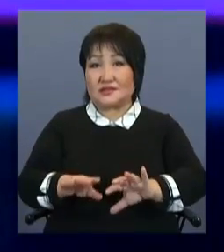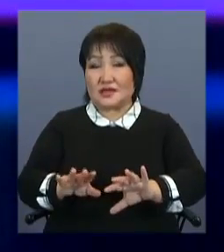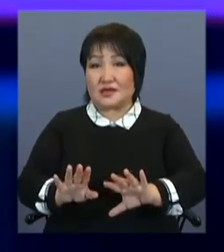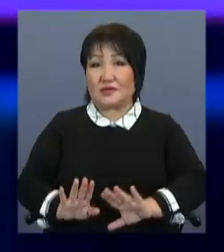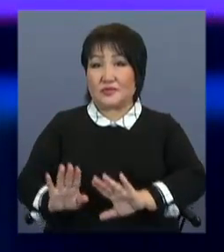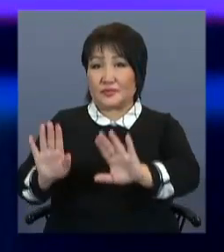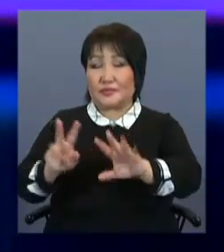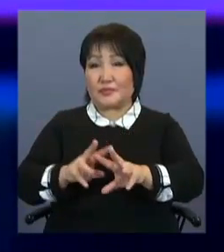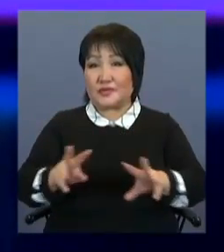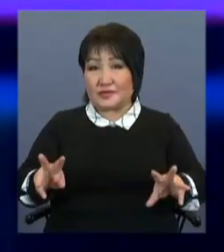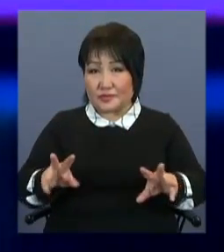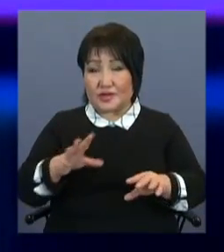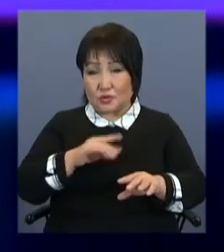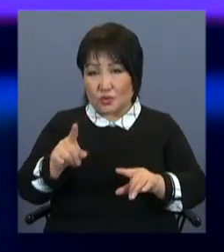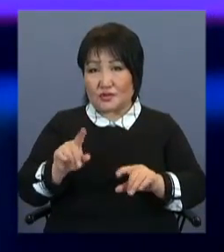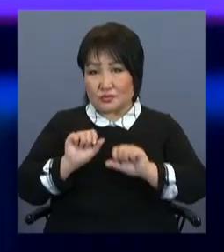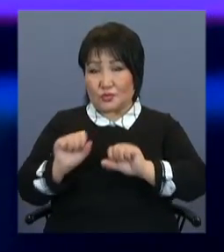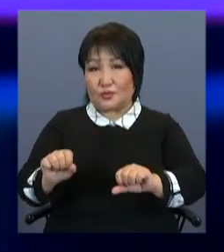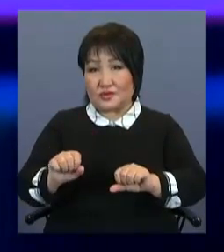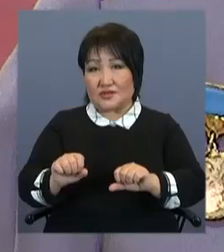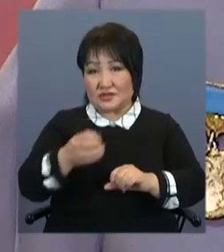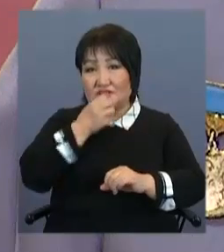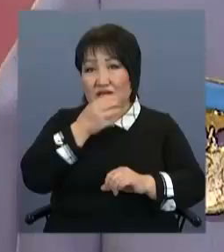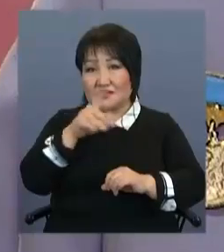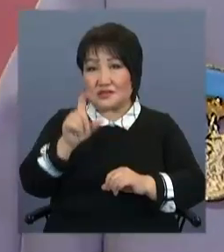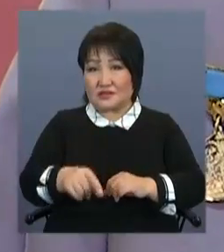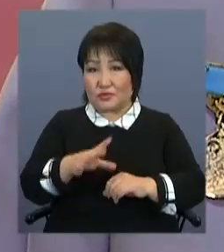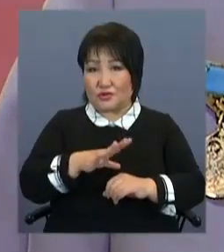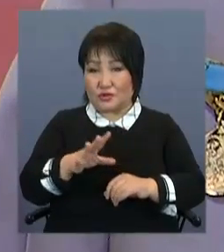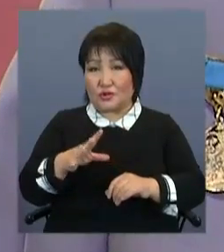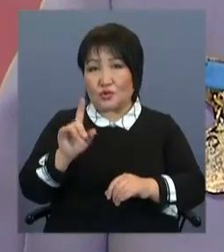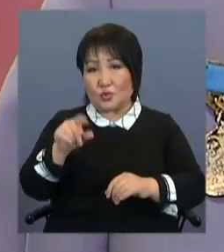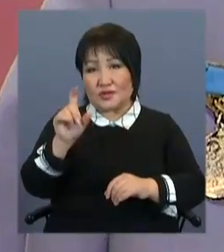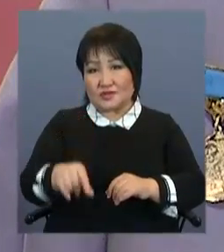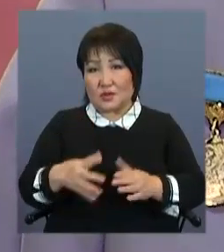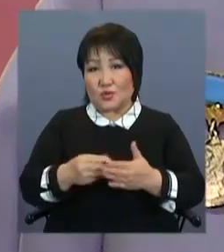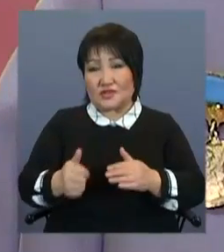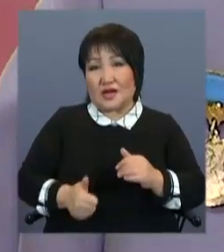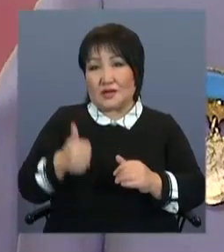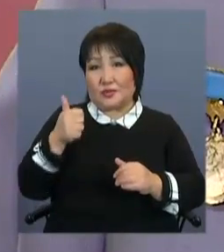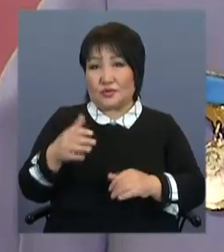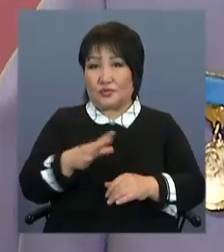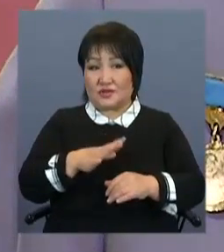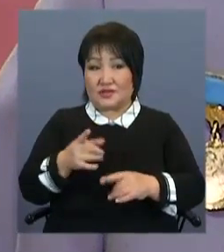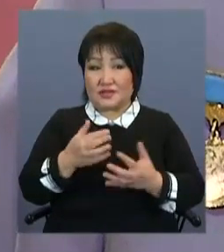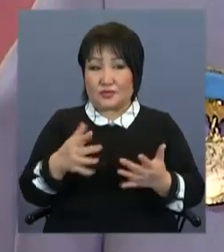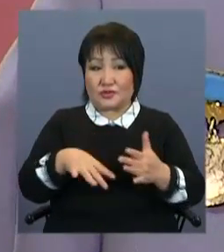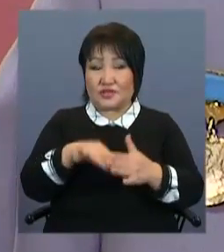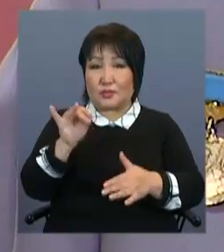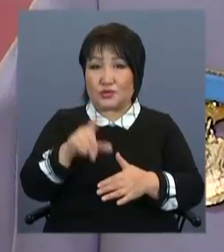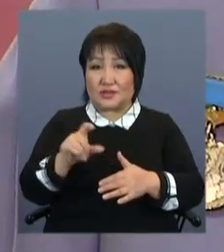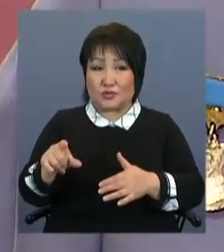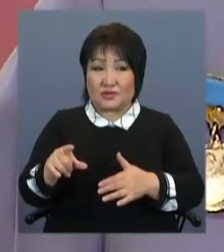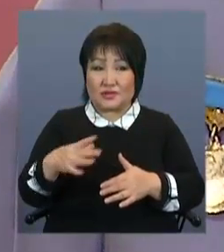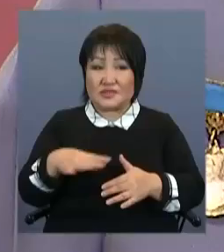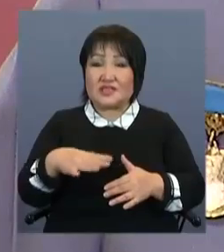Өте жақсы өтті. Оғысының өзінің абыройы ба, өйткені кейбір депутаттар болды, бізге әскердің не керегі бар,